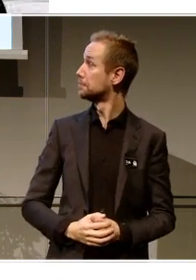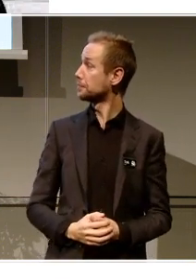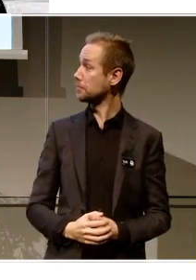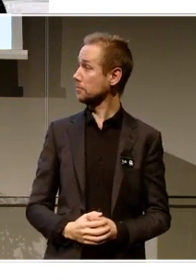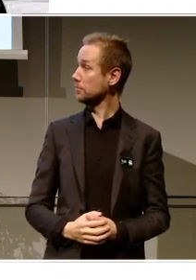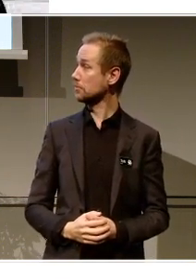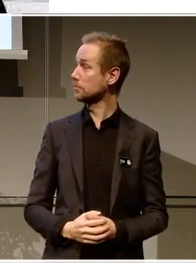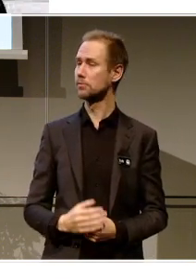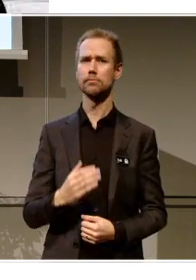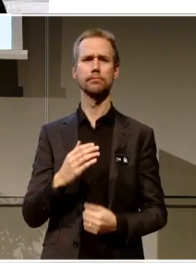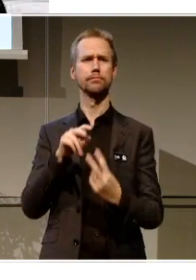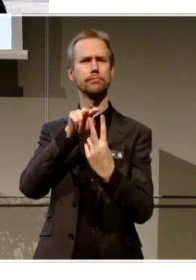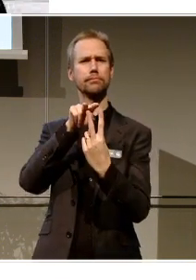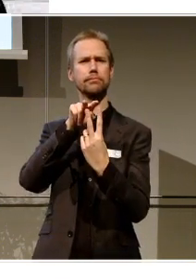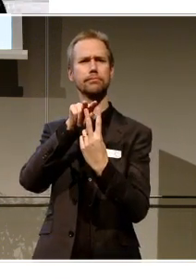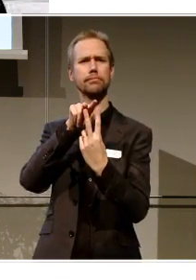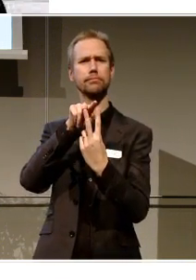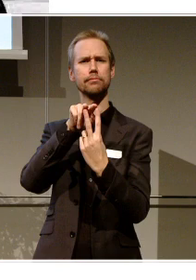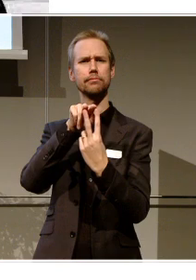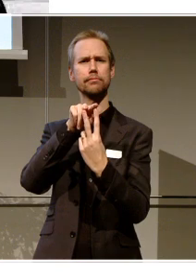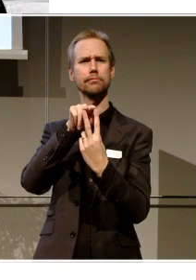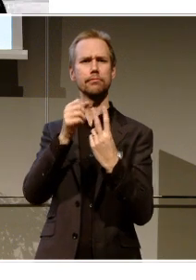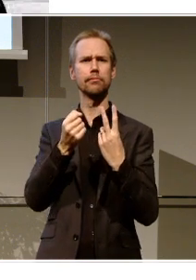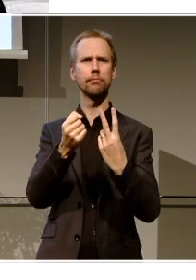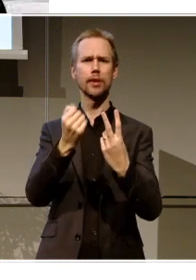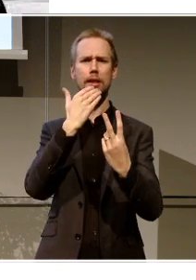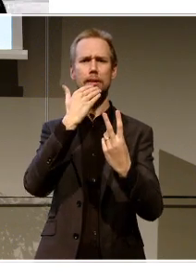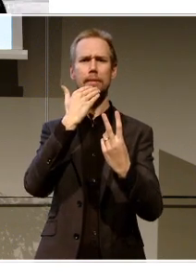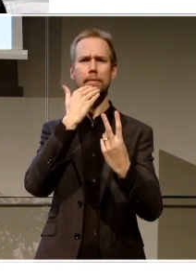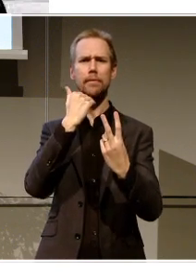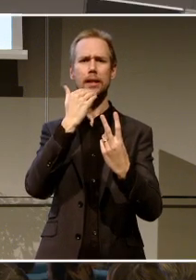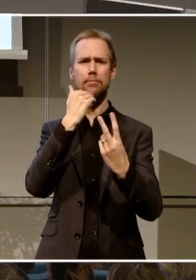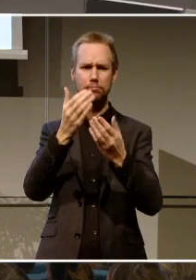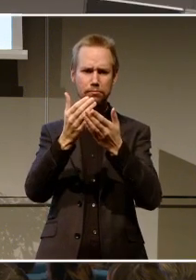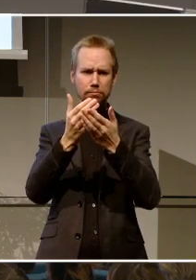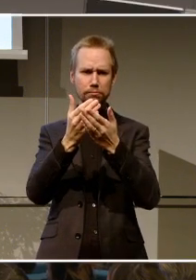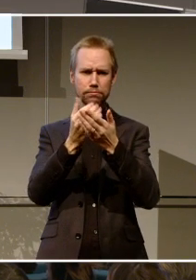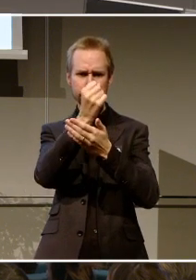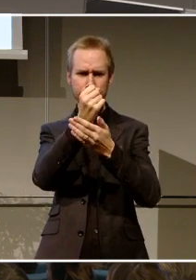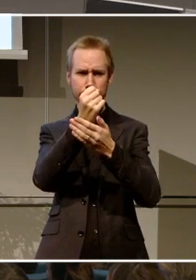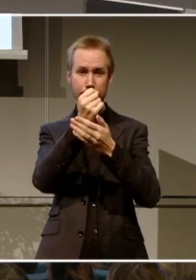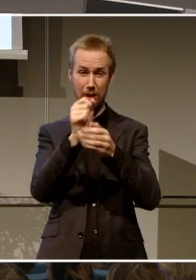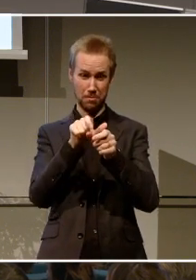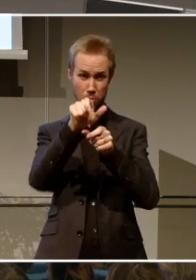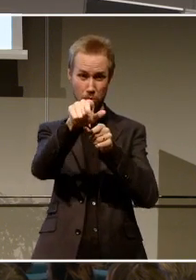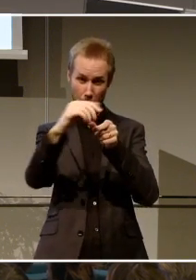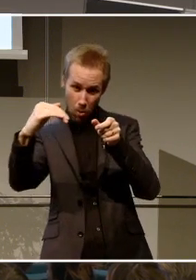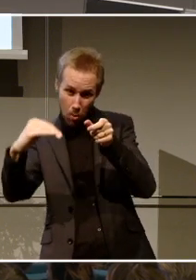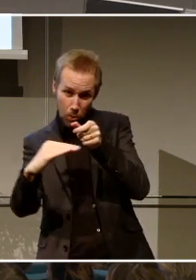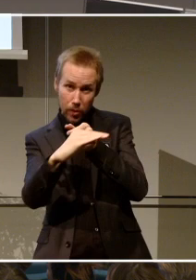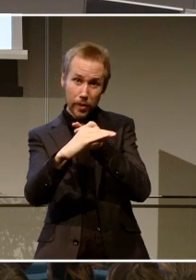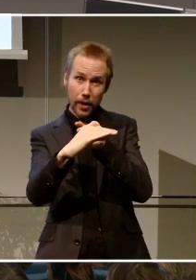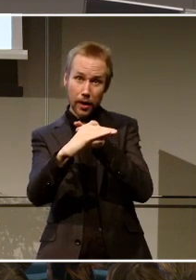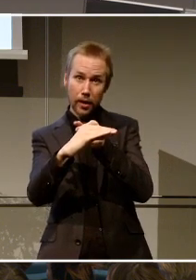Vilka av de här fordonen kom under den låga bron över motorvägen? Ja, det är bilden,